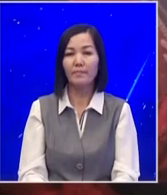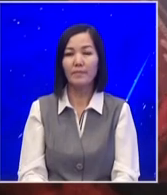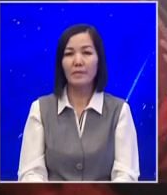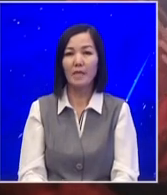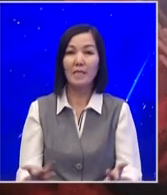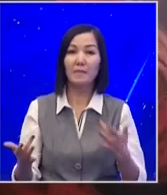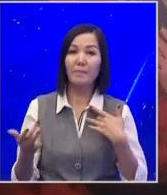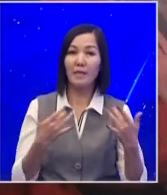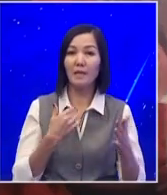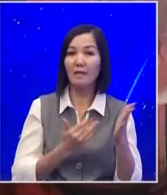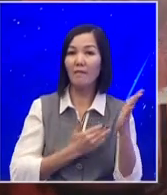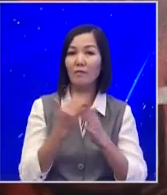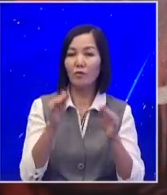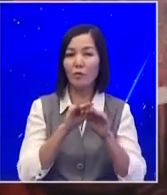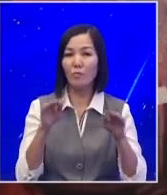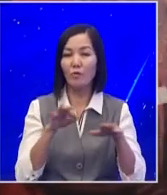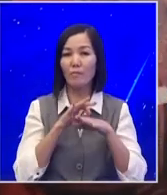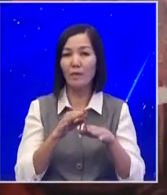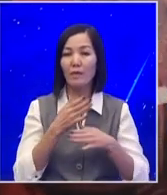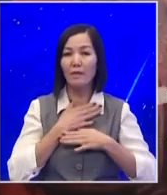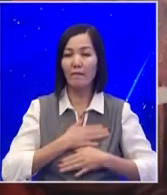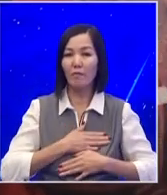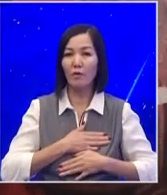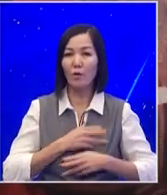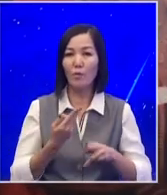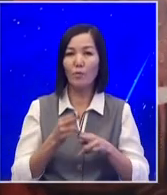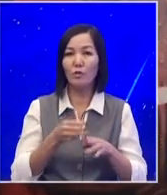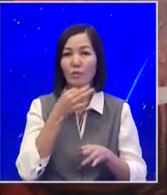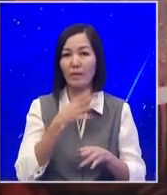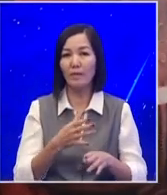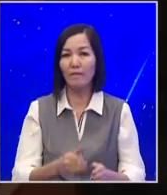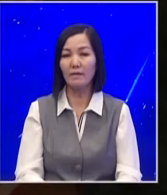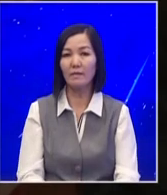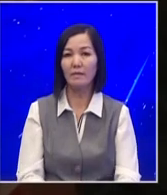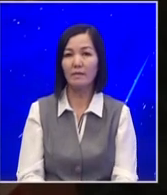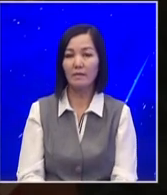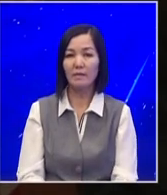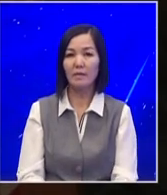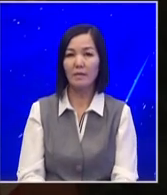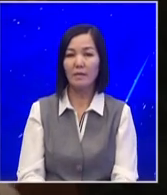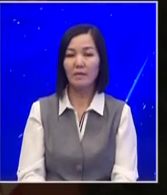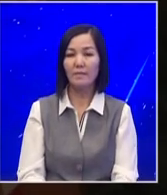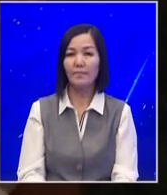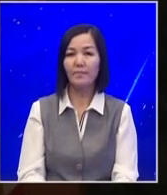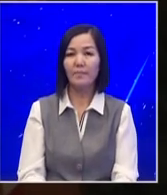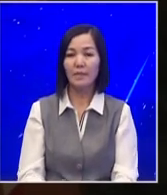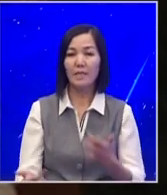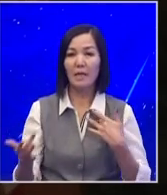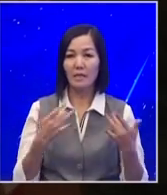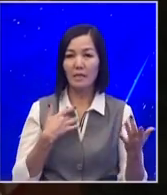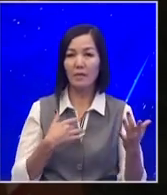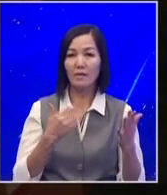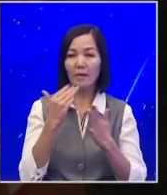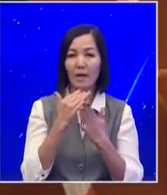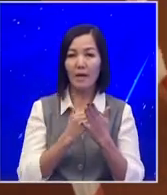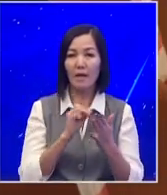Спектакль прошел на очень высоком уровне. Я довольна. Мне очень понравилось. Стоит отметить, в копилке театра традиционного